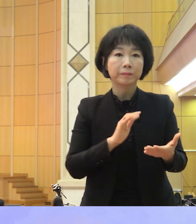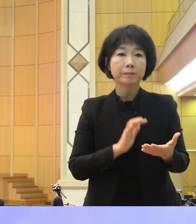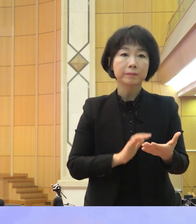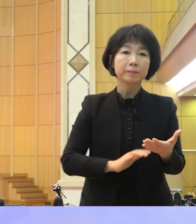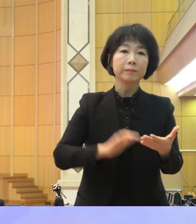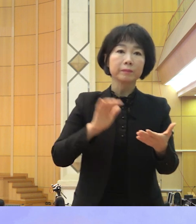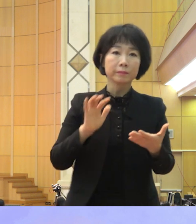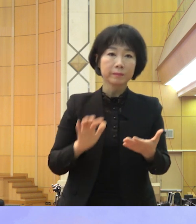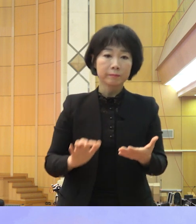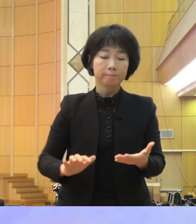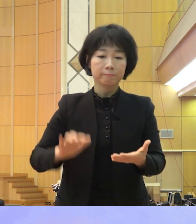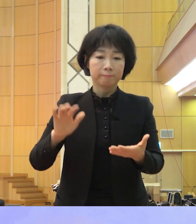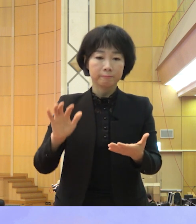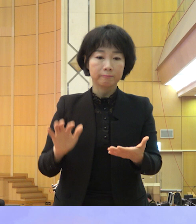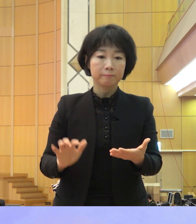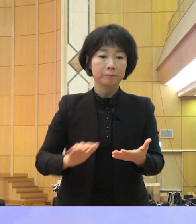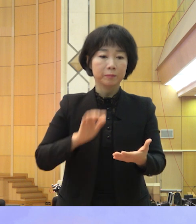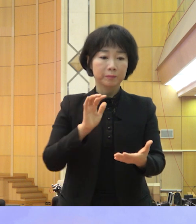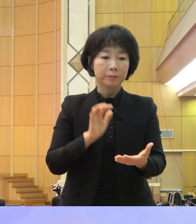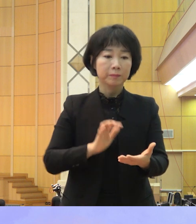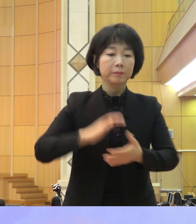내 영혼이 은총 입어,